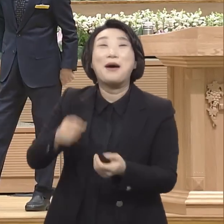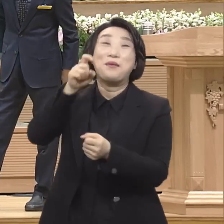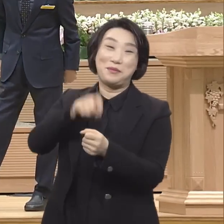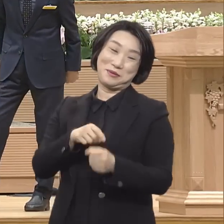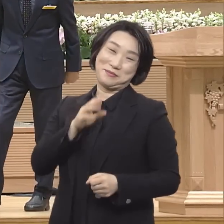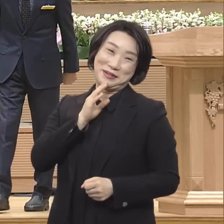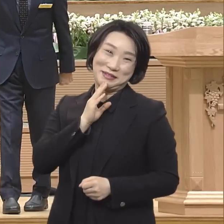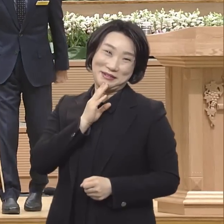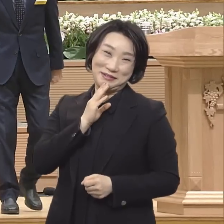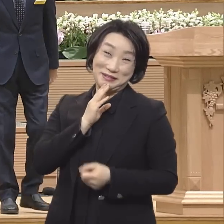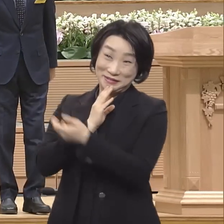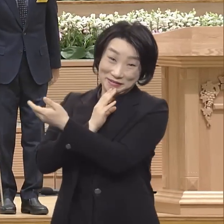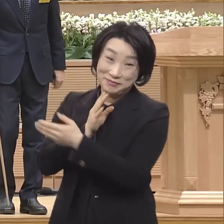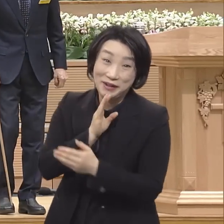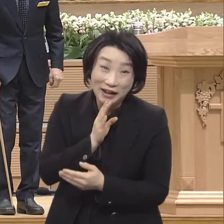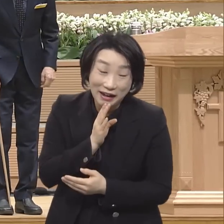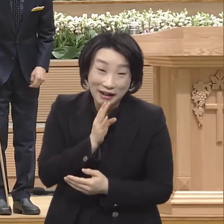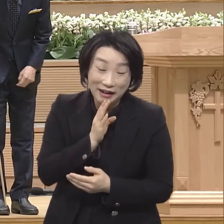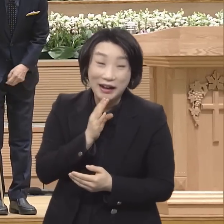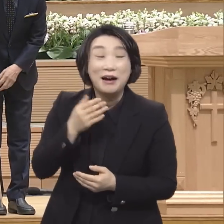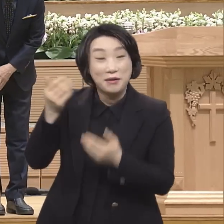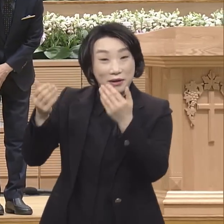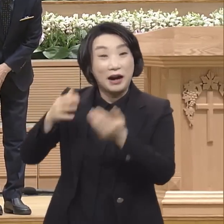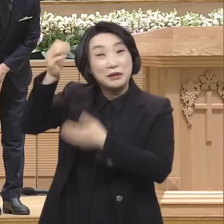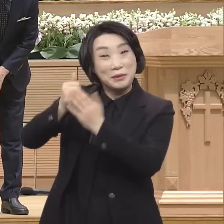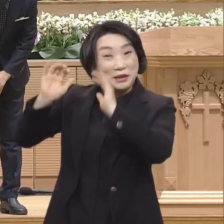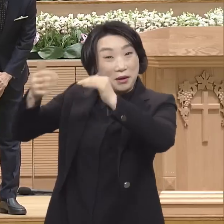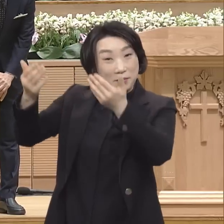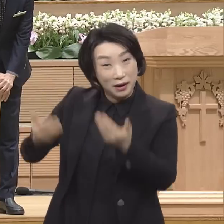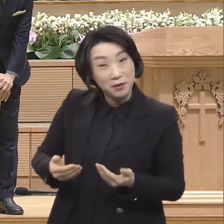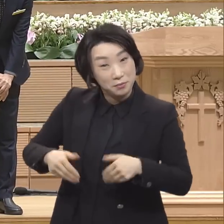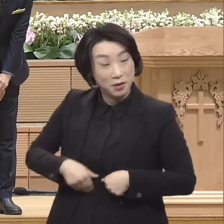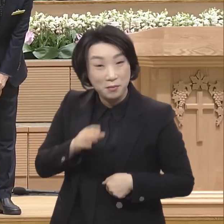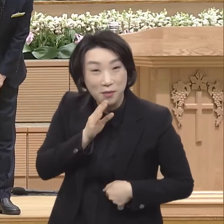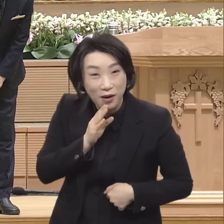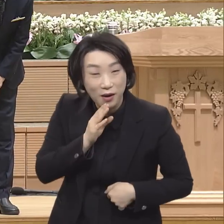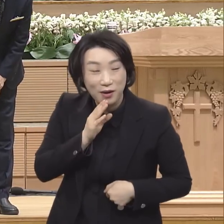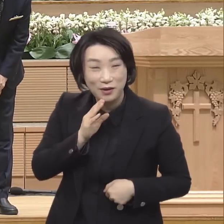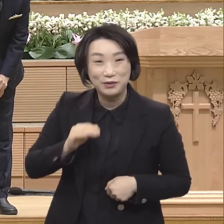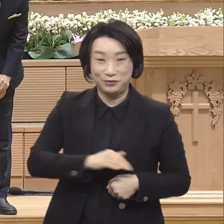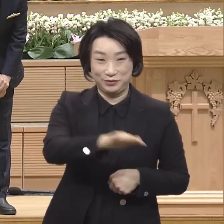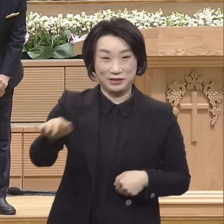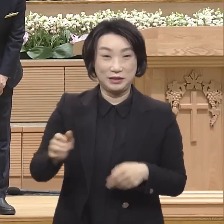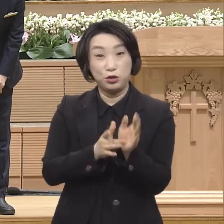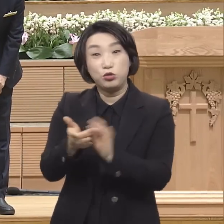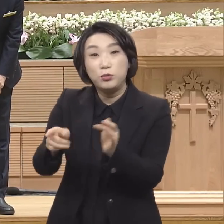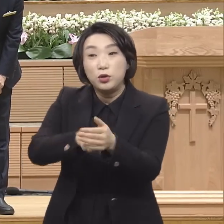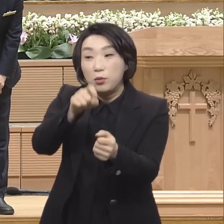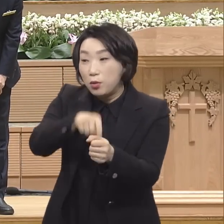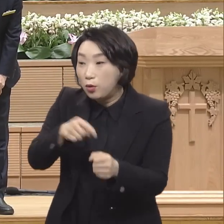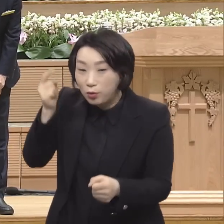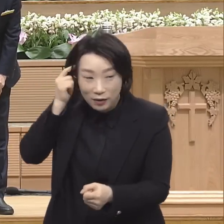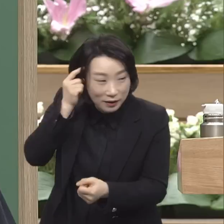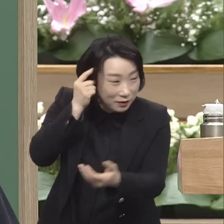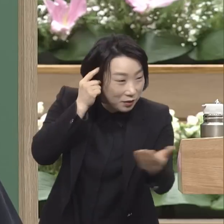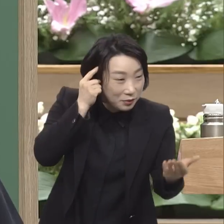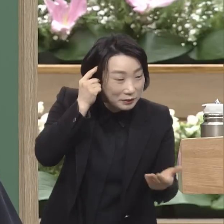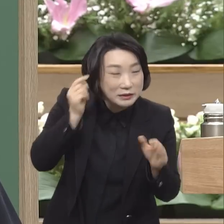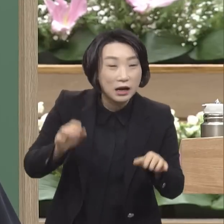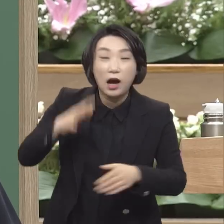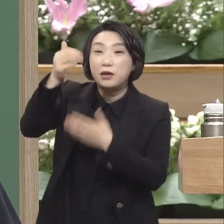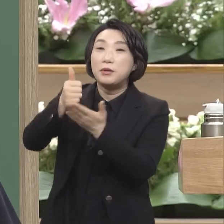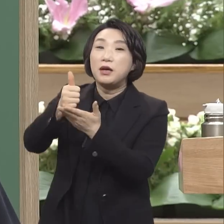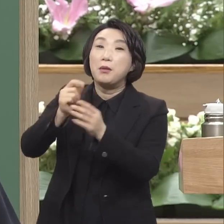받으려고 그런다 그 말이요. 받으려고. 우리 왜 믿나? 그럼